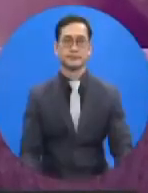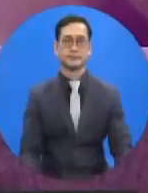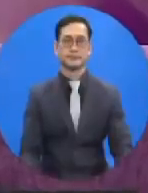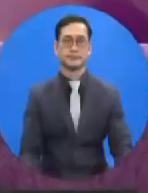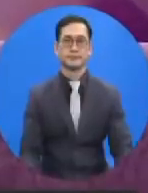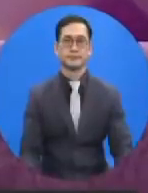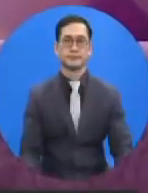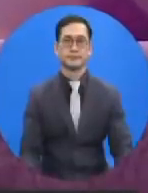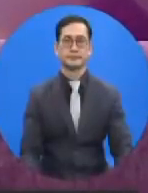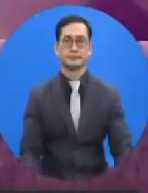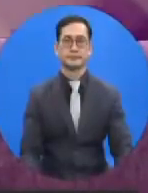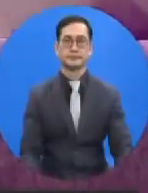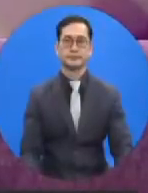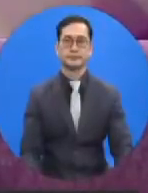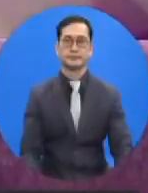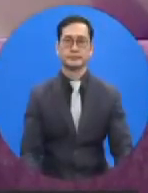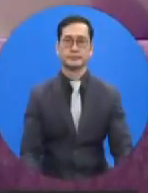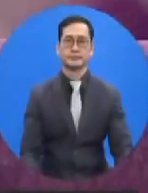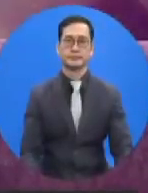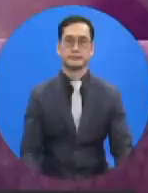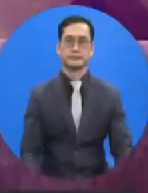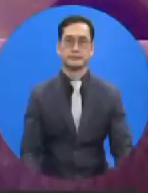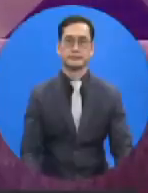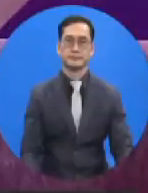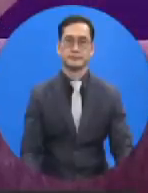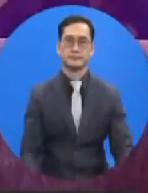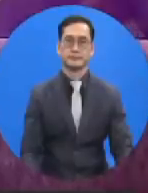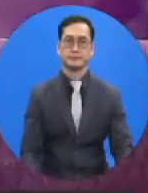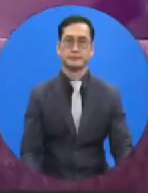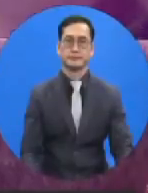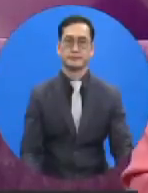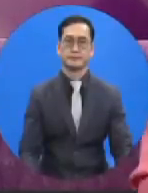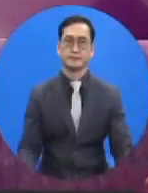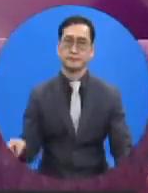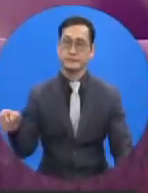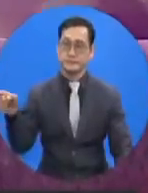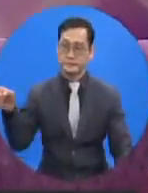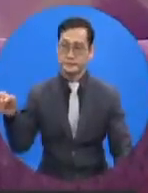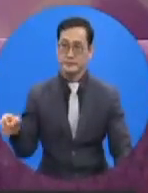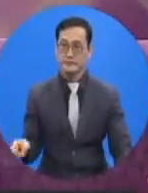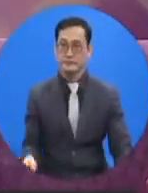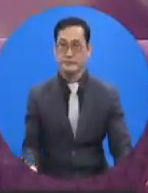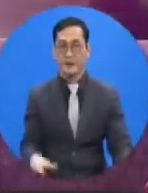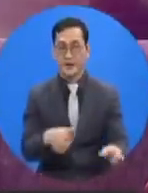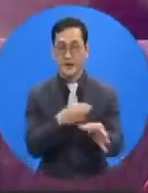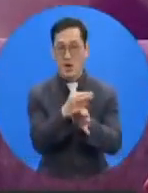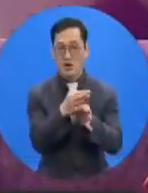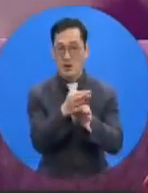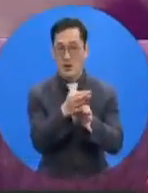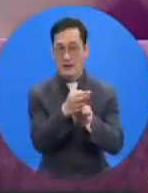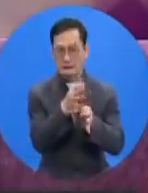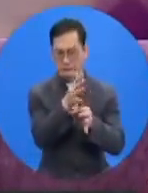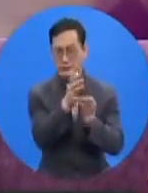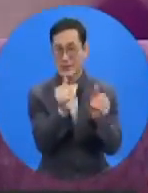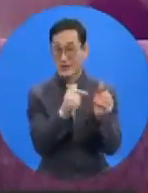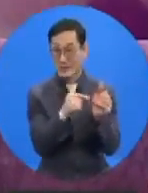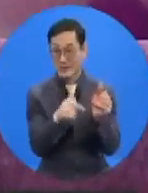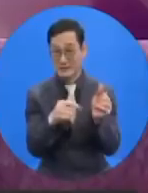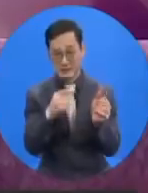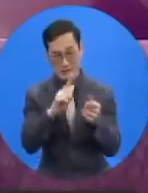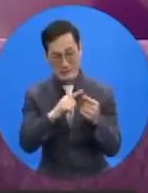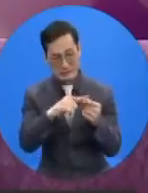독일의 경제학 박사 출신의 경제 대가를 대학교 2학년생으로 비유하면서 돈키호테, 그러면서 황교안 후보에